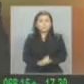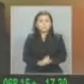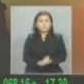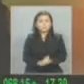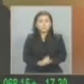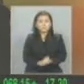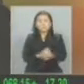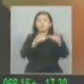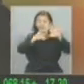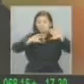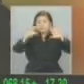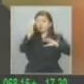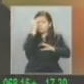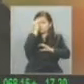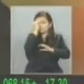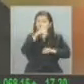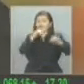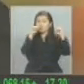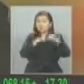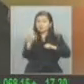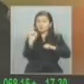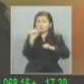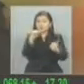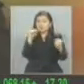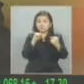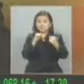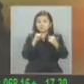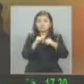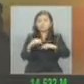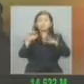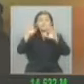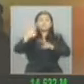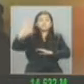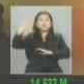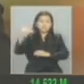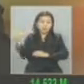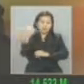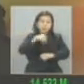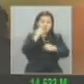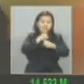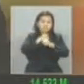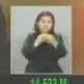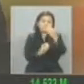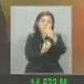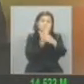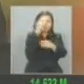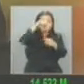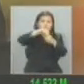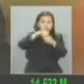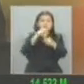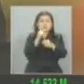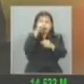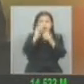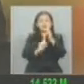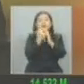รัฐบาลญี่ปุ่นอนุมัติให้เจ้าหน้าที่ของบริษัทเทปโก้นั้นสามารถกลับเข้าไปทำงานในโรงไฟฟ้านิวเคลียร์ฟุกุชิมะไดอิชิได้เป็นครั้งแรกนะคะ